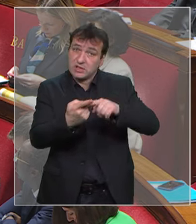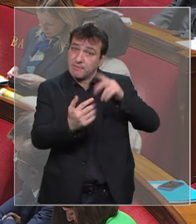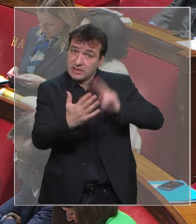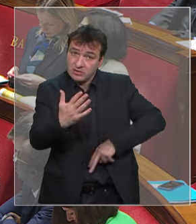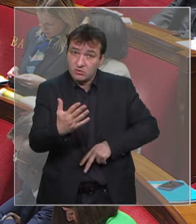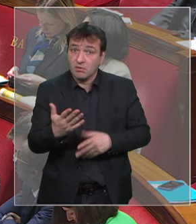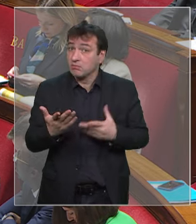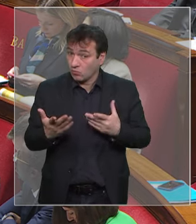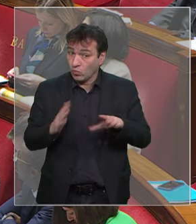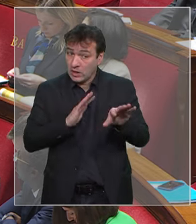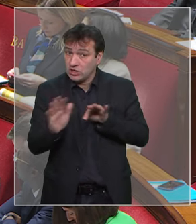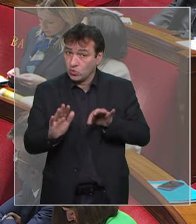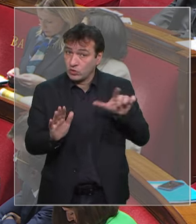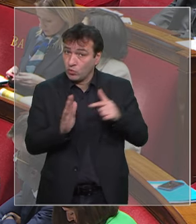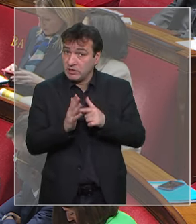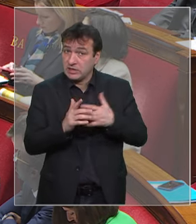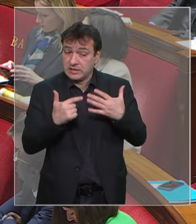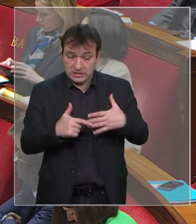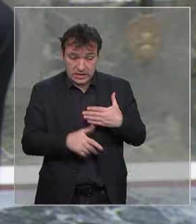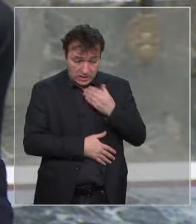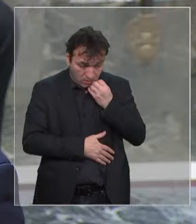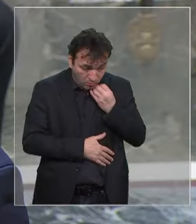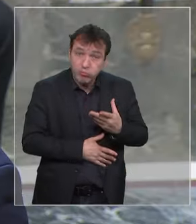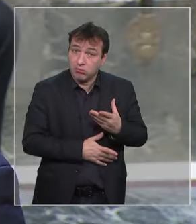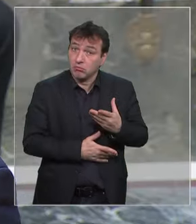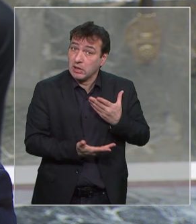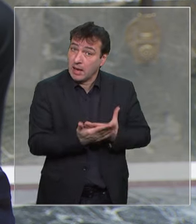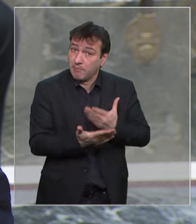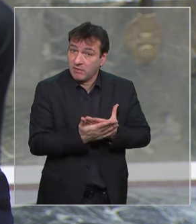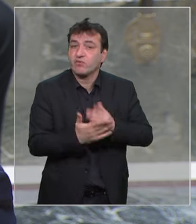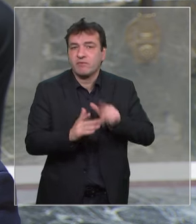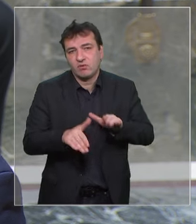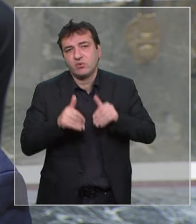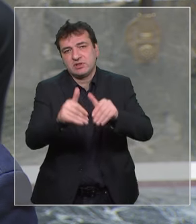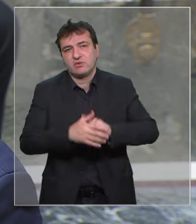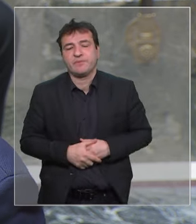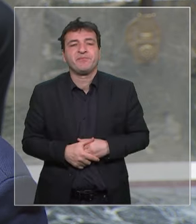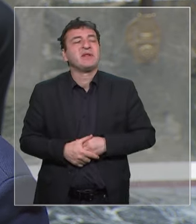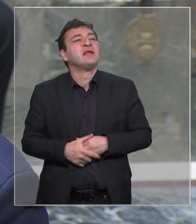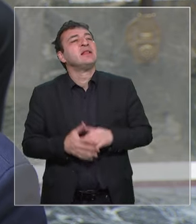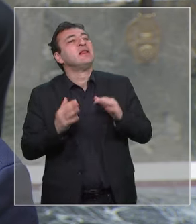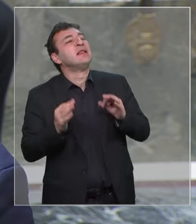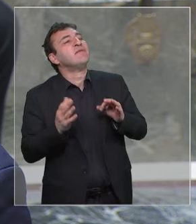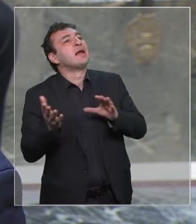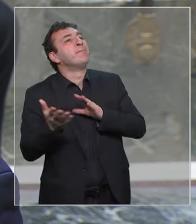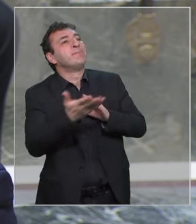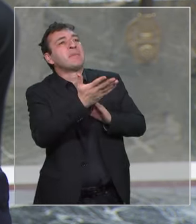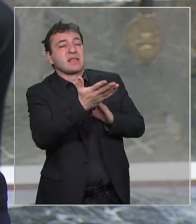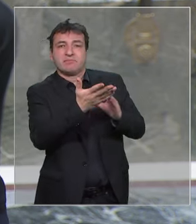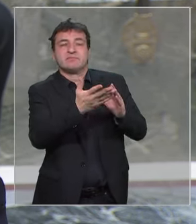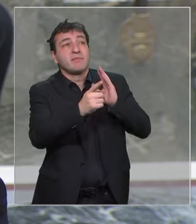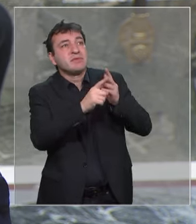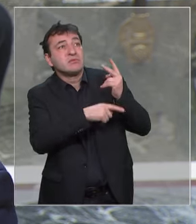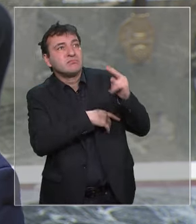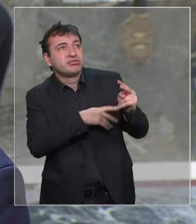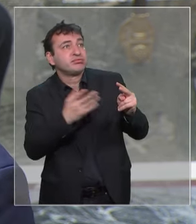poursuivre, amplifier. Je salue le travail que vous menez avec la députée Annie Genevard dans le cadre de votre mission sur la lecture. J'ai pu regarder à